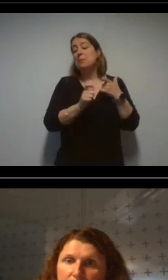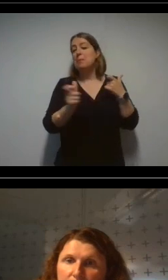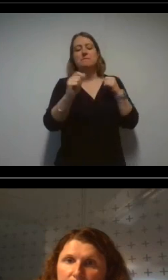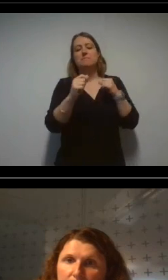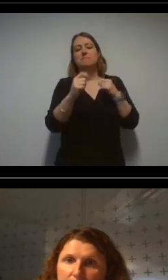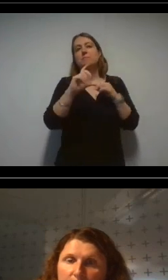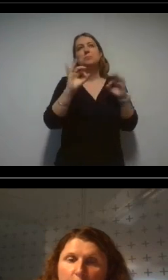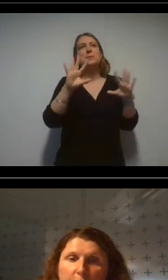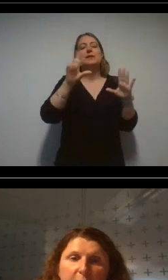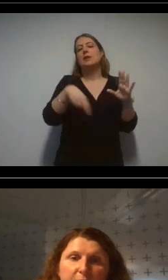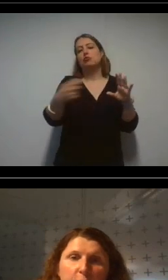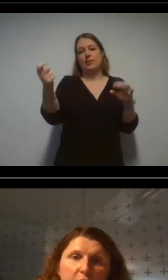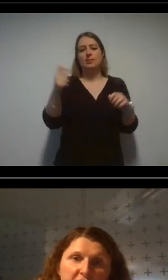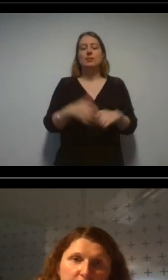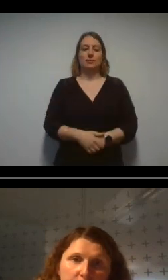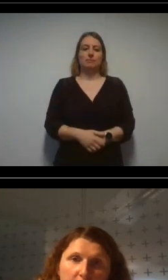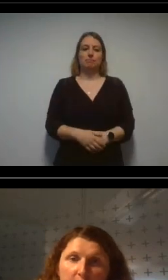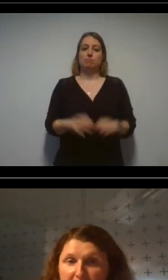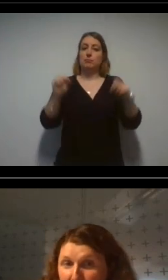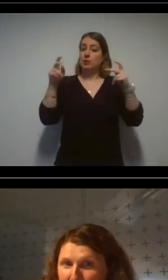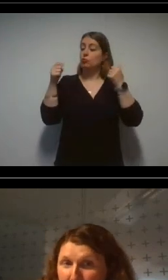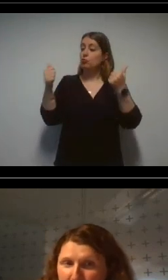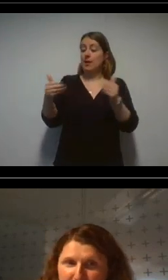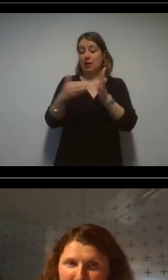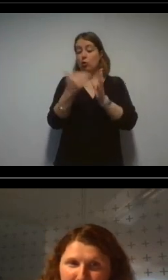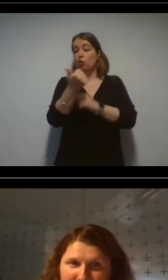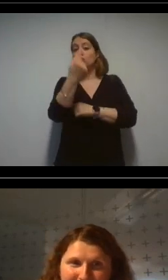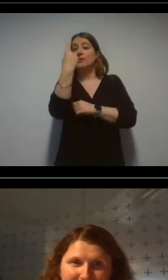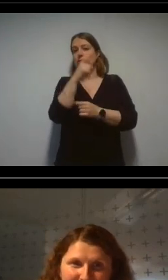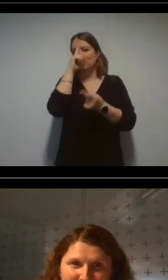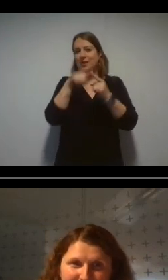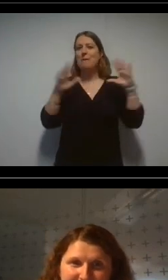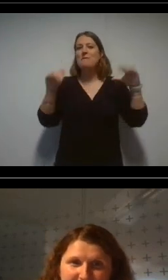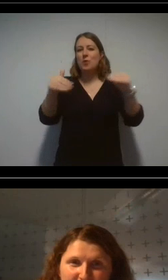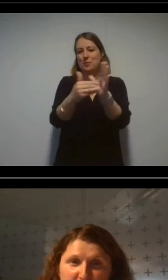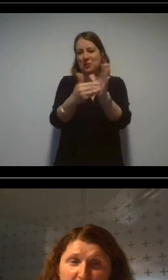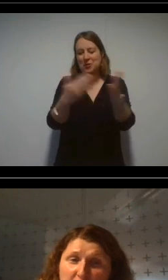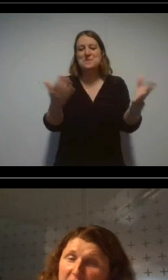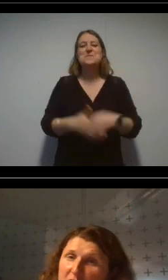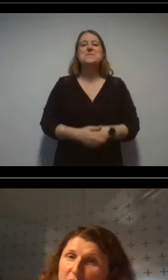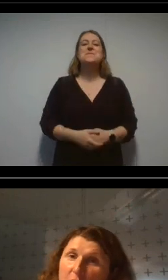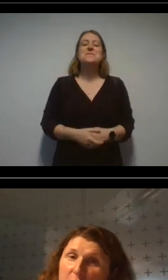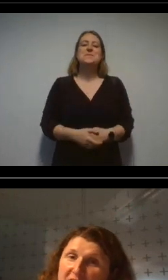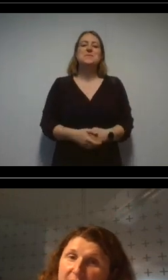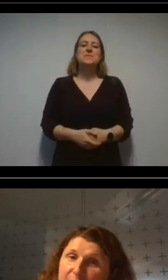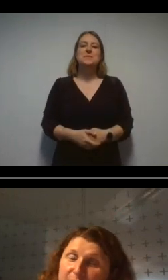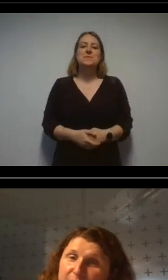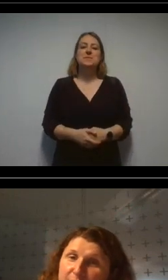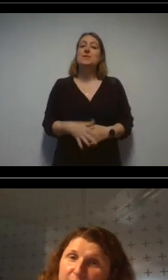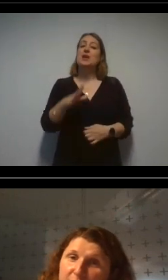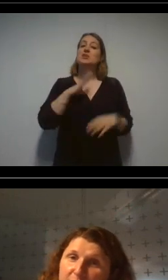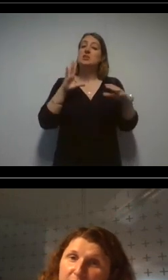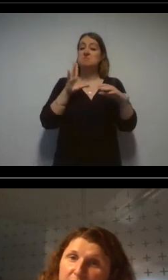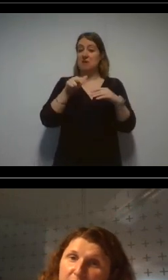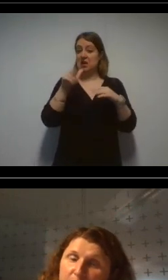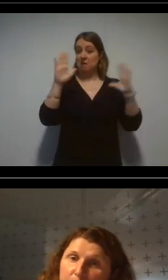naturel. Super. Une autre question encore, ben, sur les forums à nouveau. Est-il aussi prévu de faire des forums en ligne?